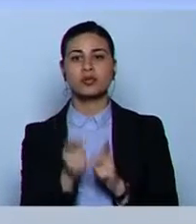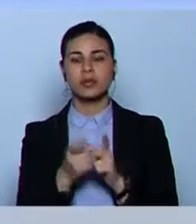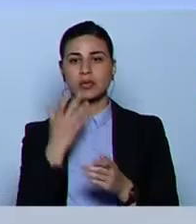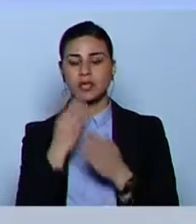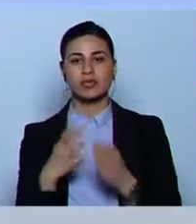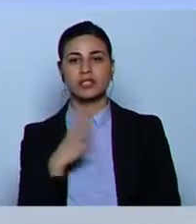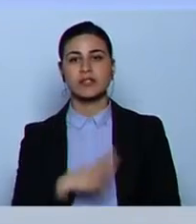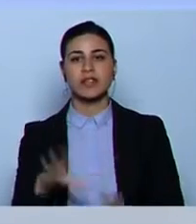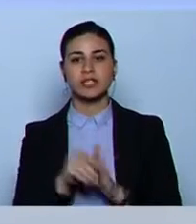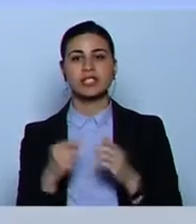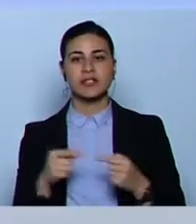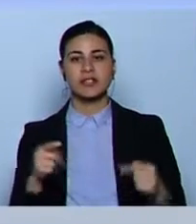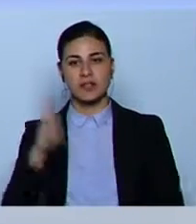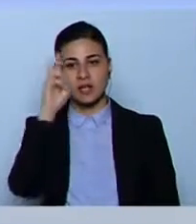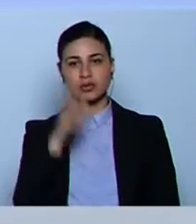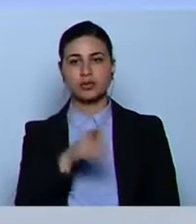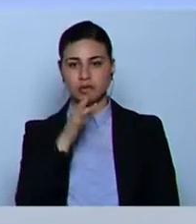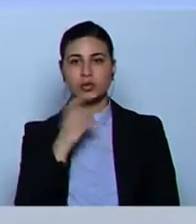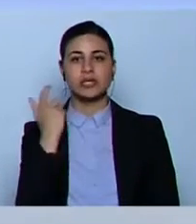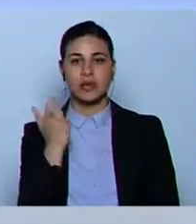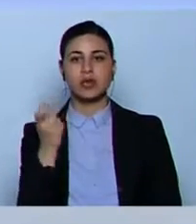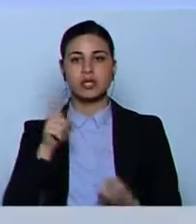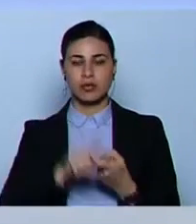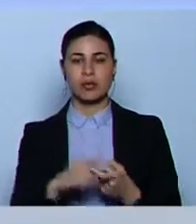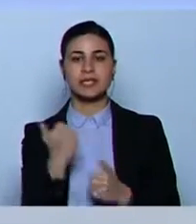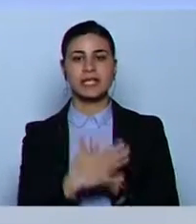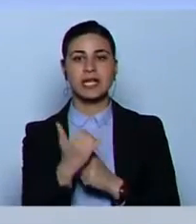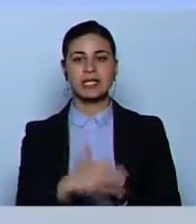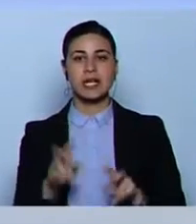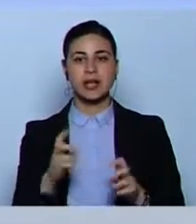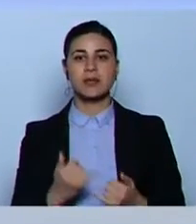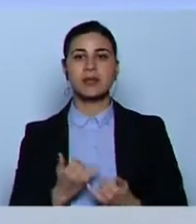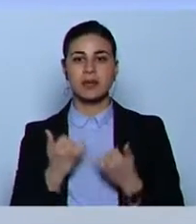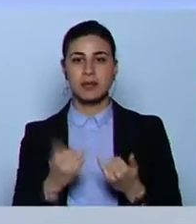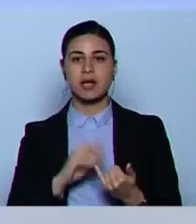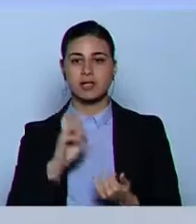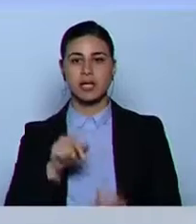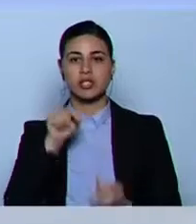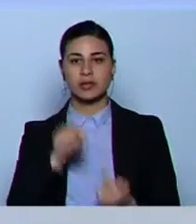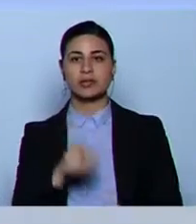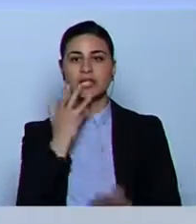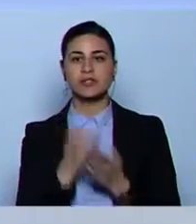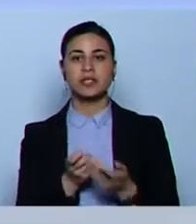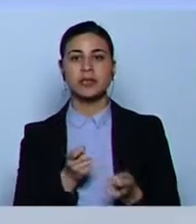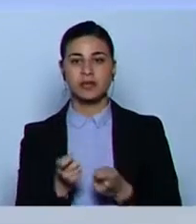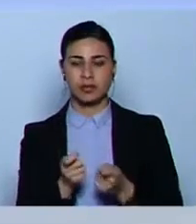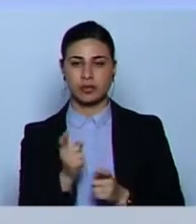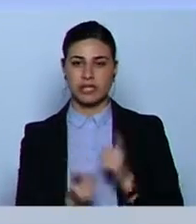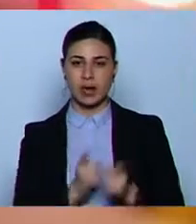ქვეყანაში სხვადასხვა ხელისუფლების დროს დამოუკიდებლობა დეცენტრალიზაციის მიმართ და შესაბამისად თვითმმართველობის რეფორმაც.